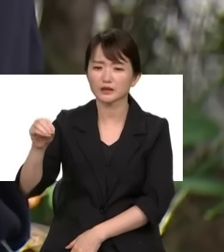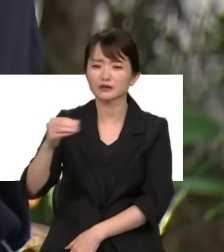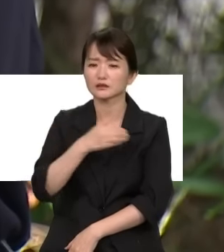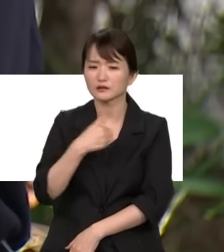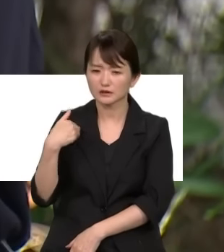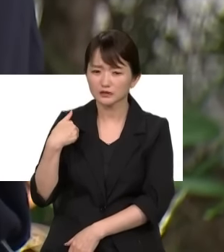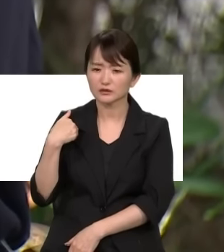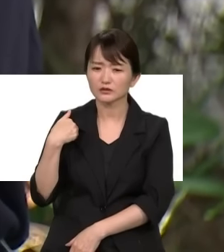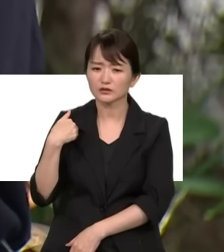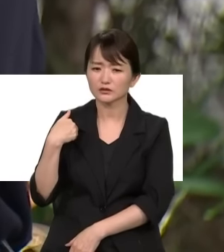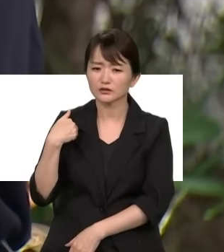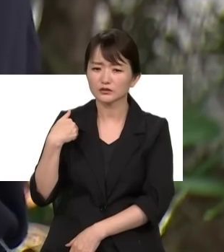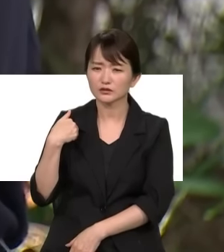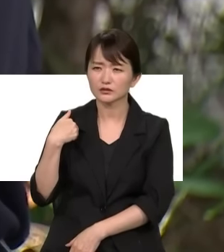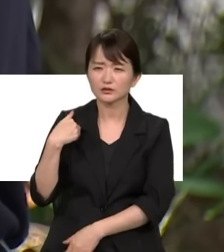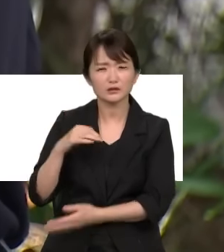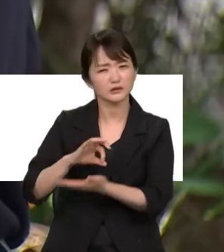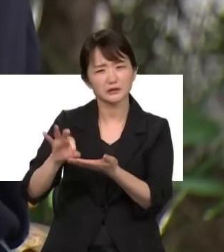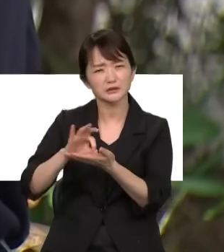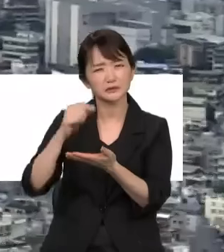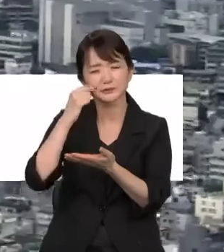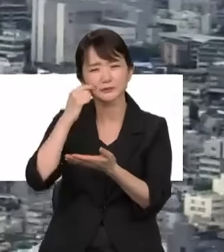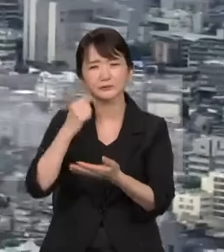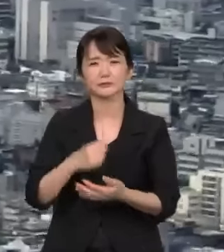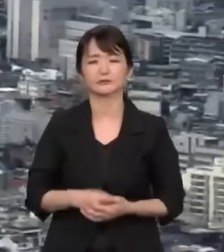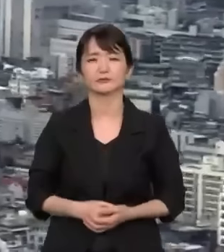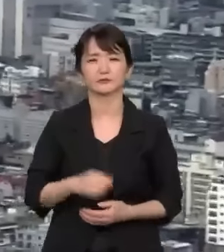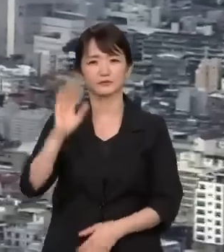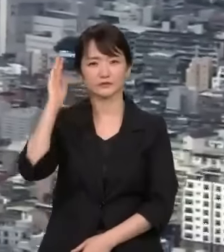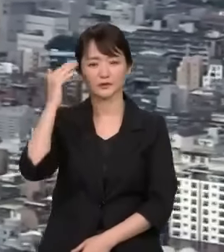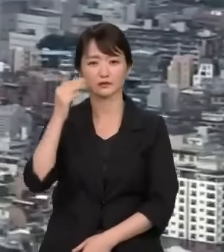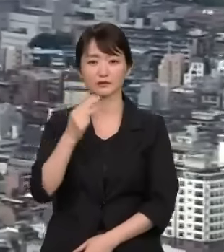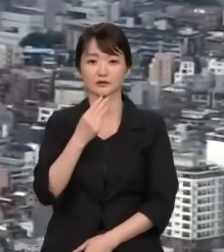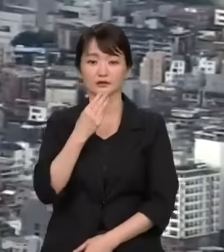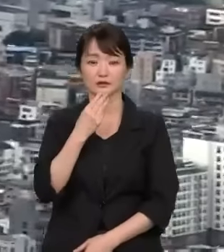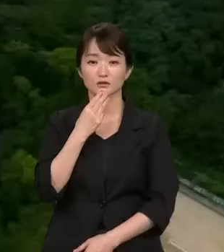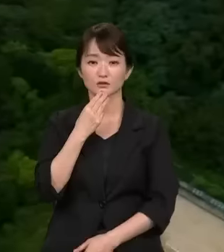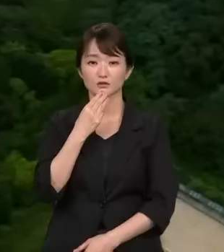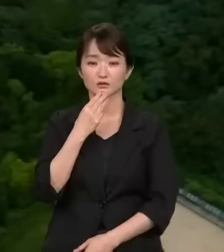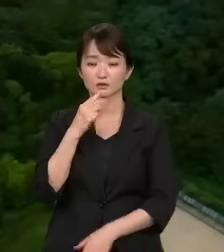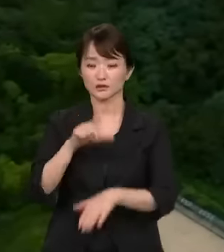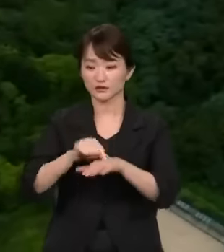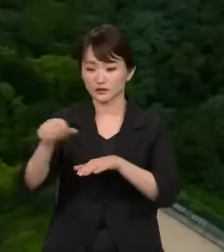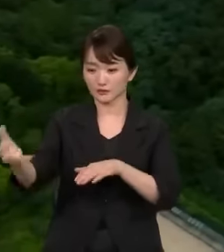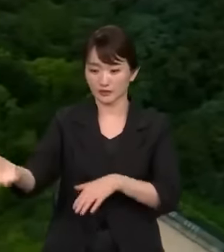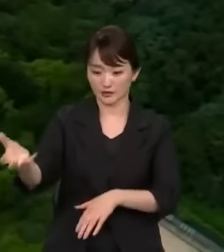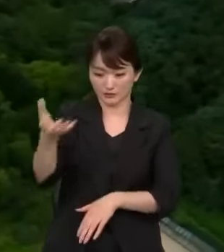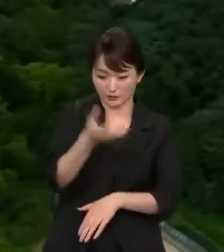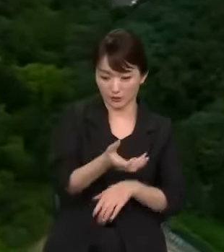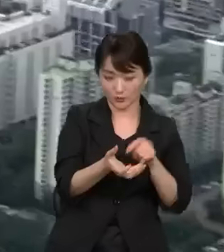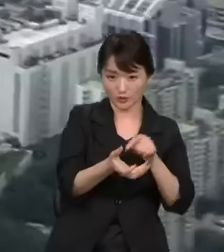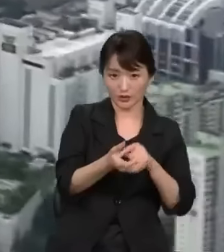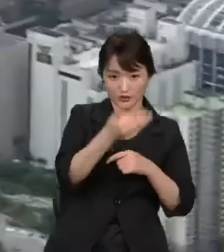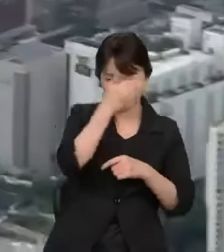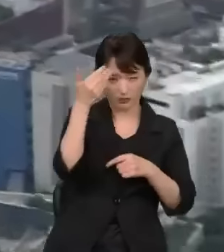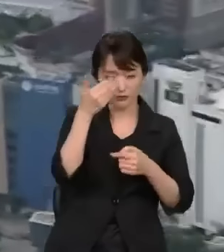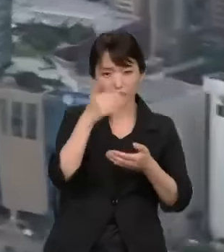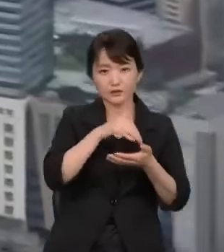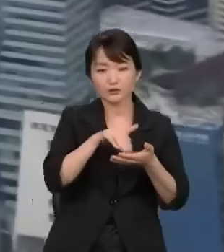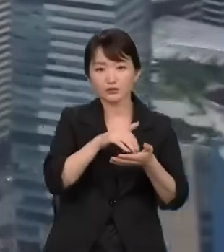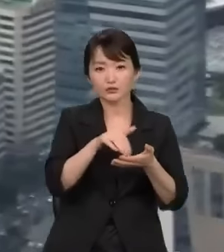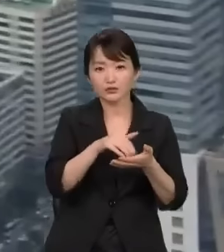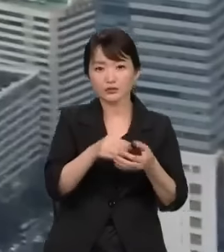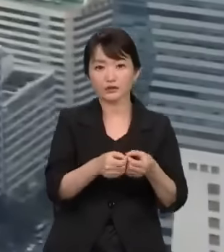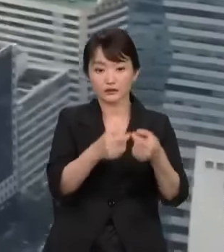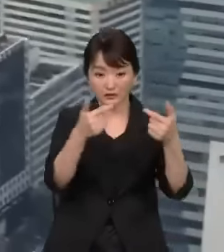넉넉하게 쓸 수도 없을 것 같고. 최근 서울로 진입하려는 젊은 층이 늘면서 가계비도 덩달아 는 것으로